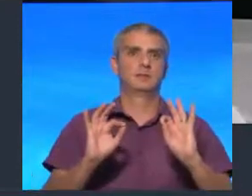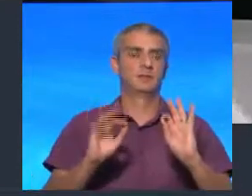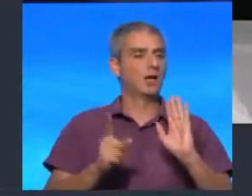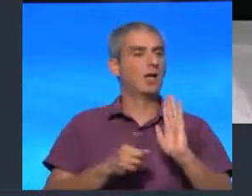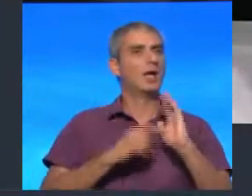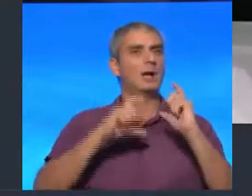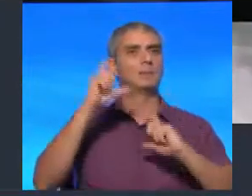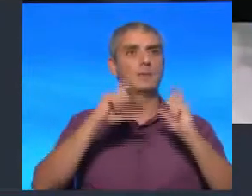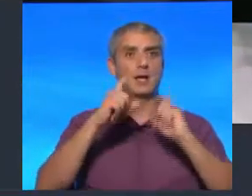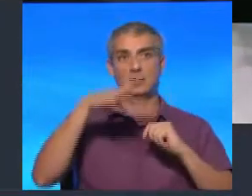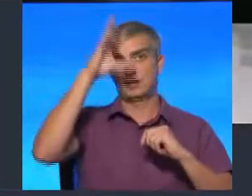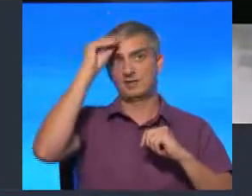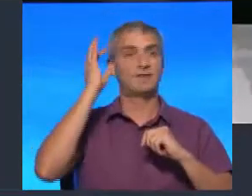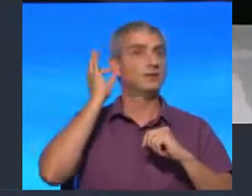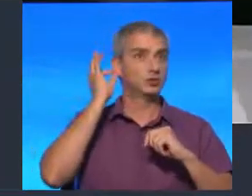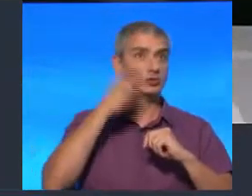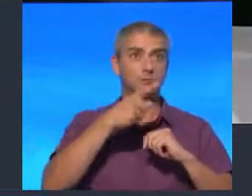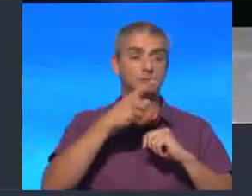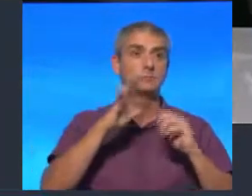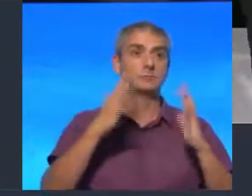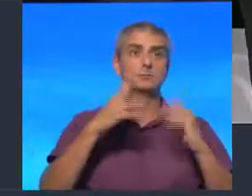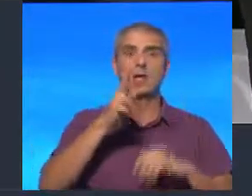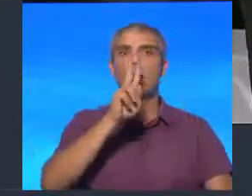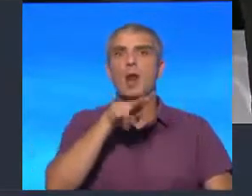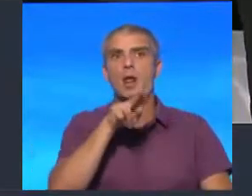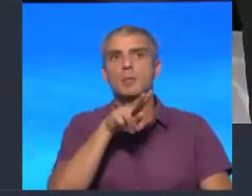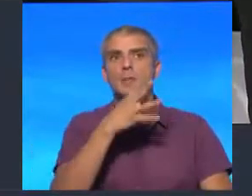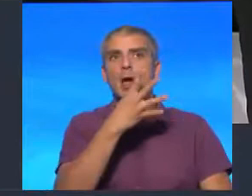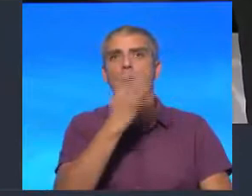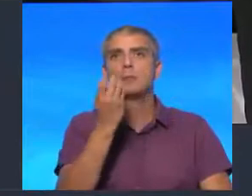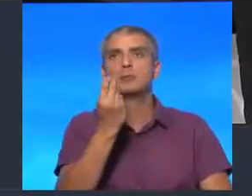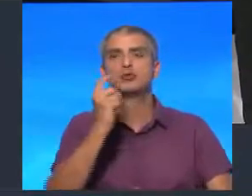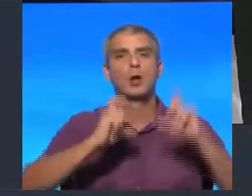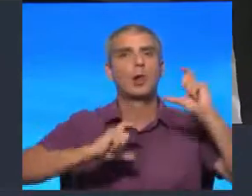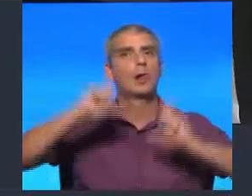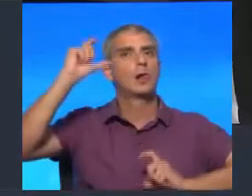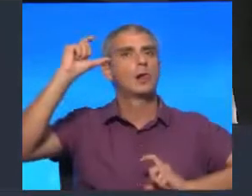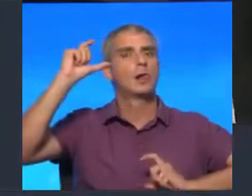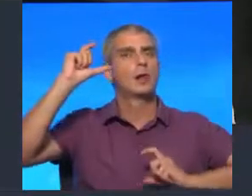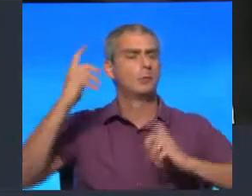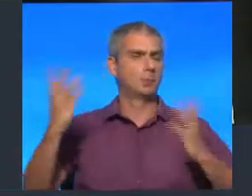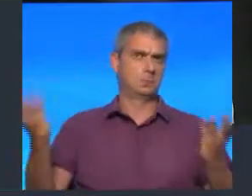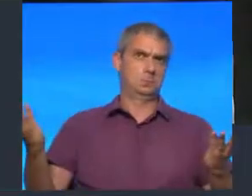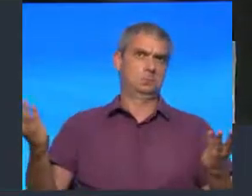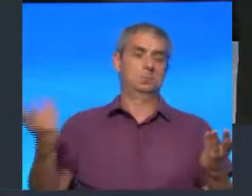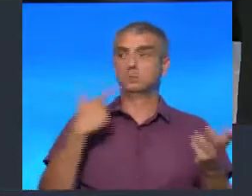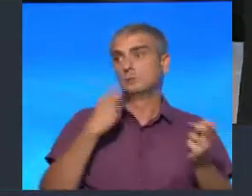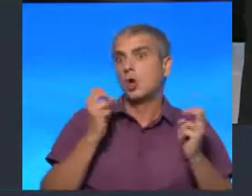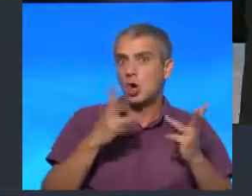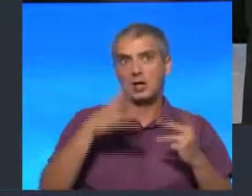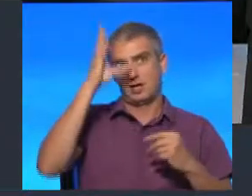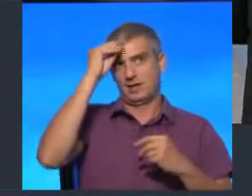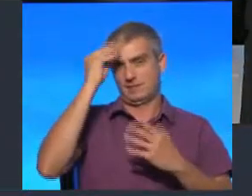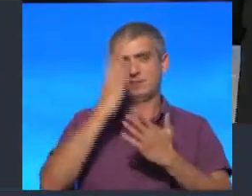הפנסיה הממוצעת של גברים ונשים עומד על כ-2,400 שקלים בחודש. אז תגידו, אוקיי, גברים